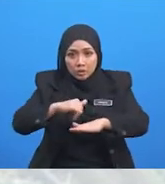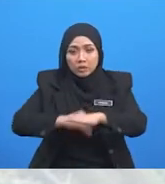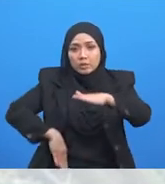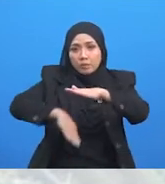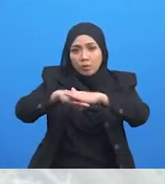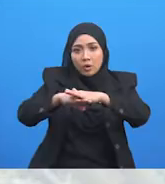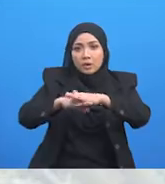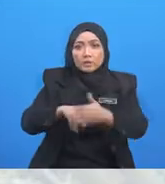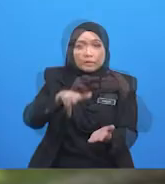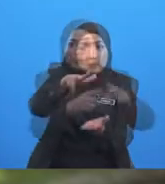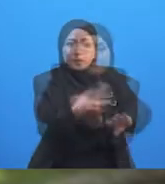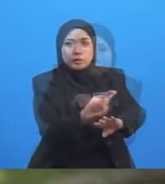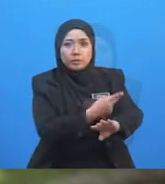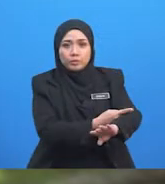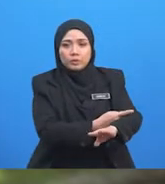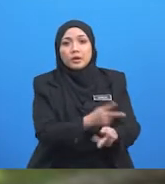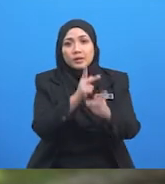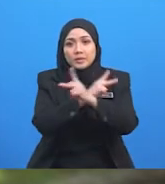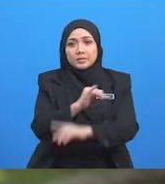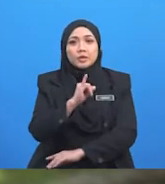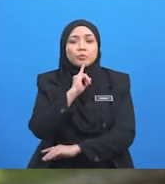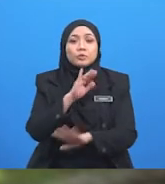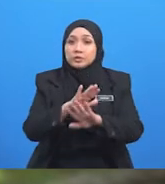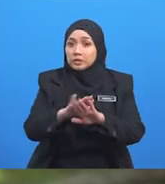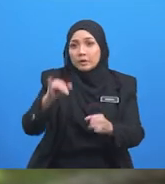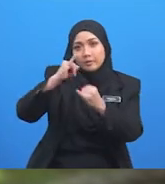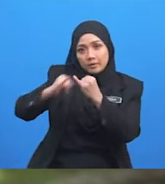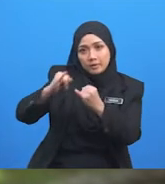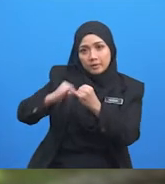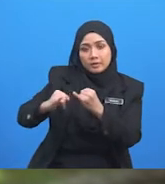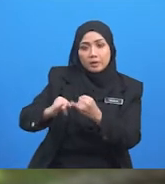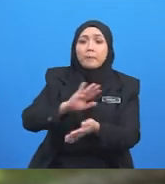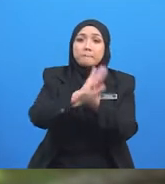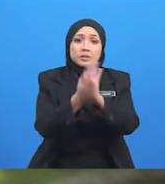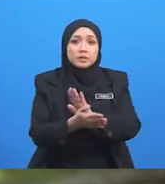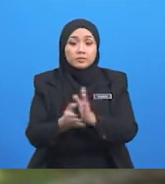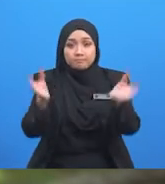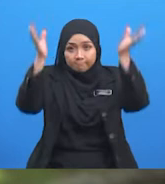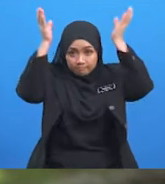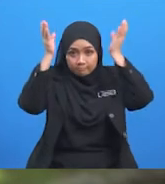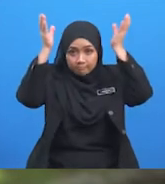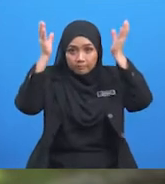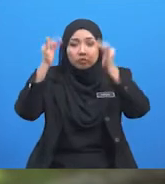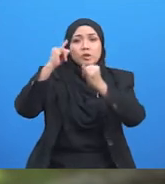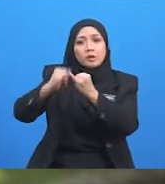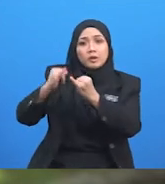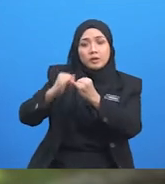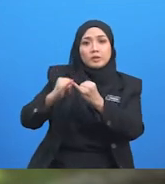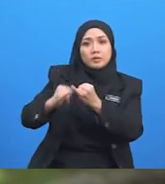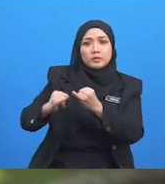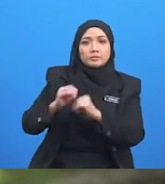tapak kaki ibu. Kasih ibu tiada penghujung menjadi sanjungan ke akhir